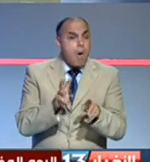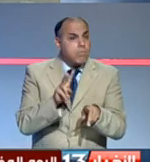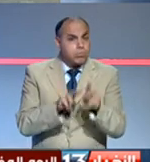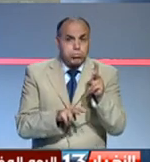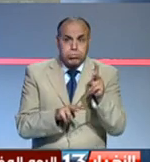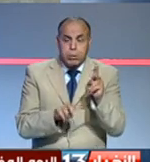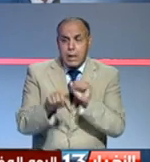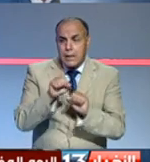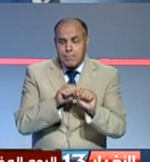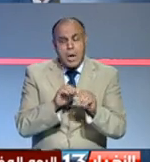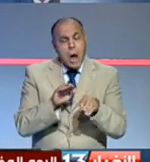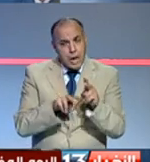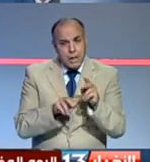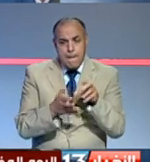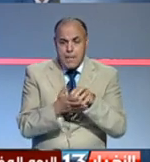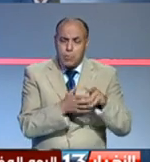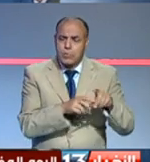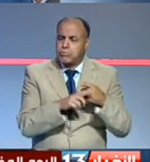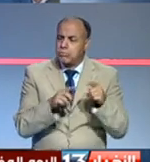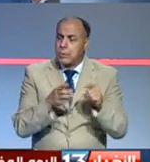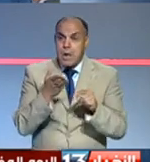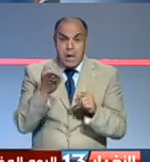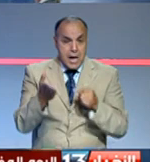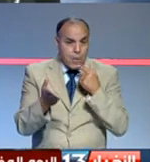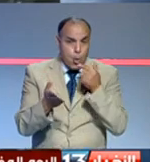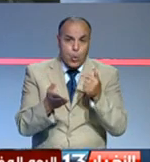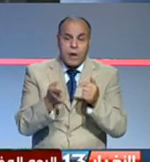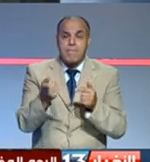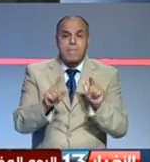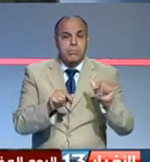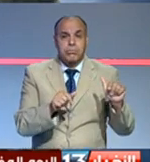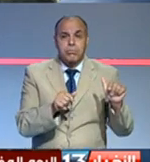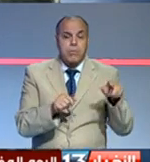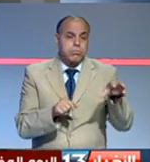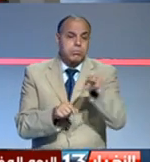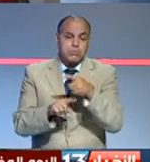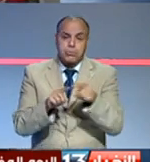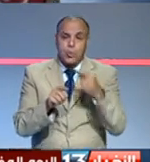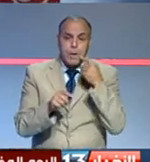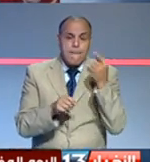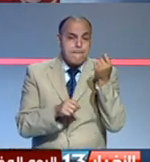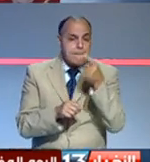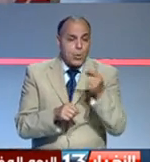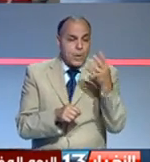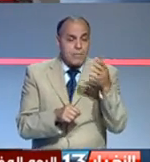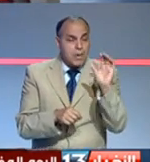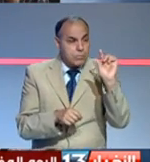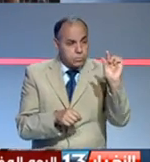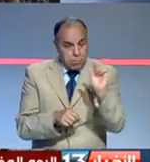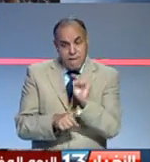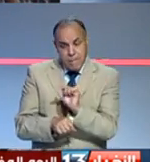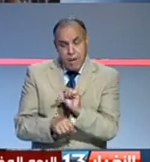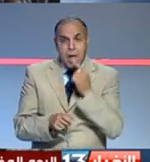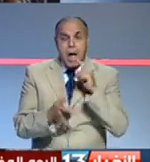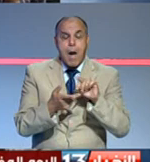حيث حسن التنظيم من مركز الاخر في عمليه وفرت خلالها الجهات المختصه نحو مليون ونصف المليون جرعه من التلقيح